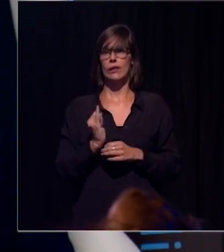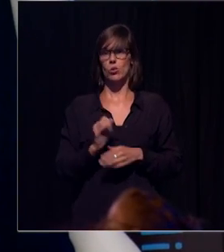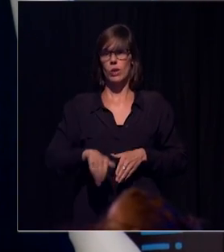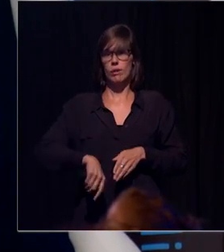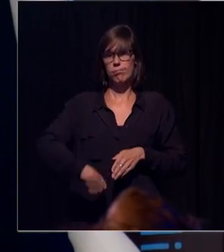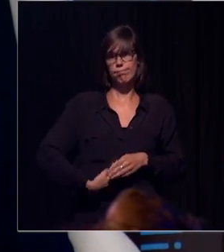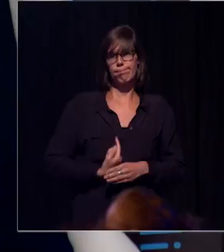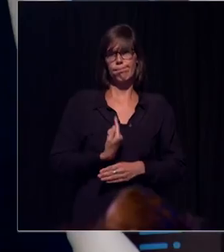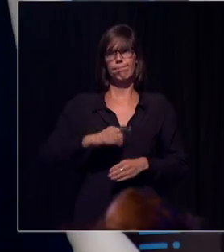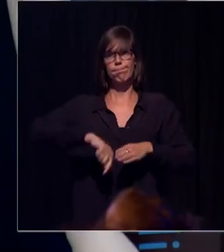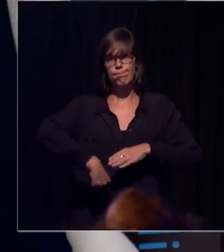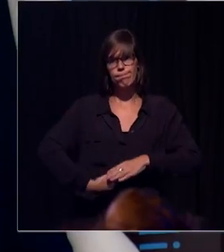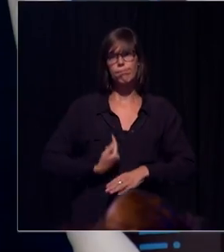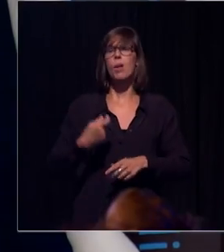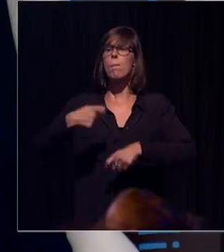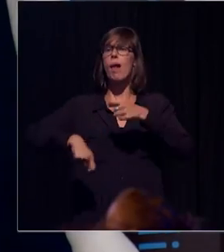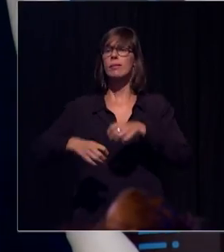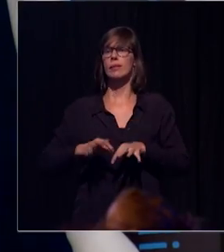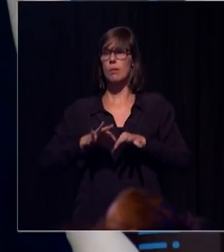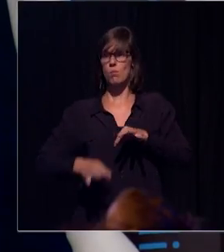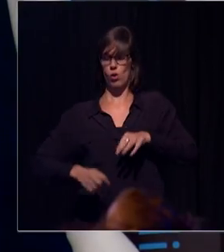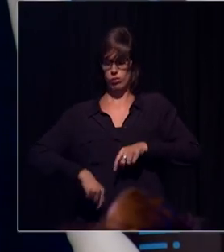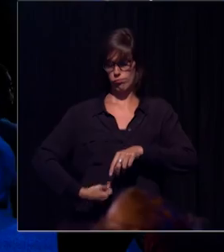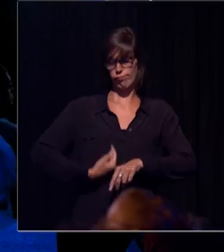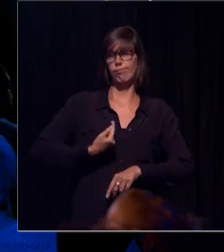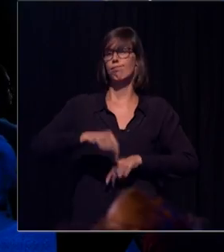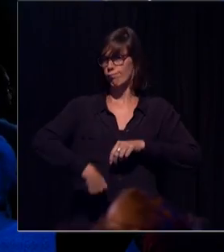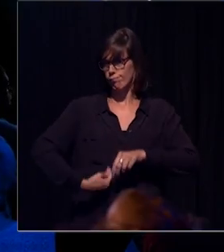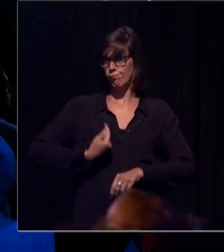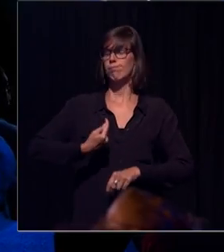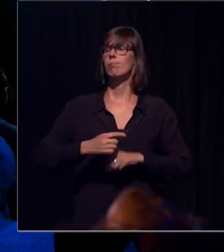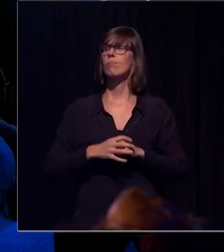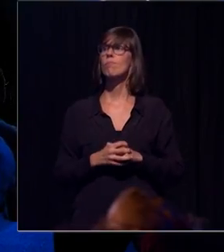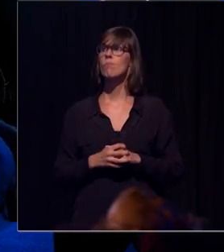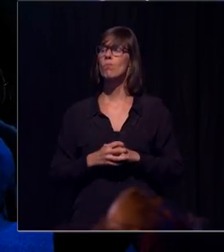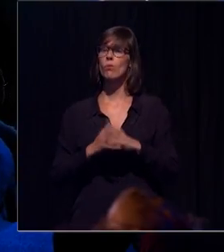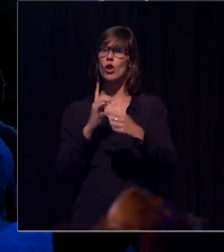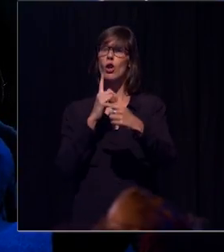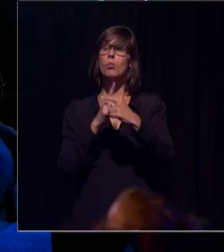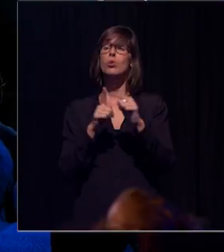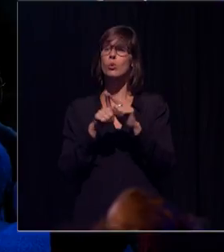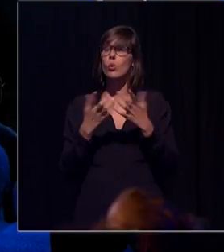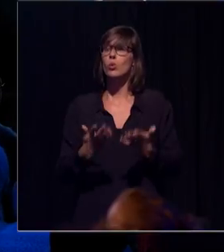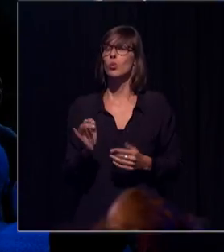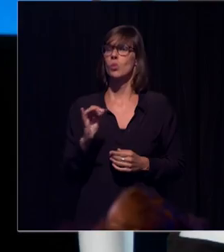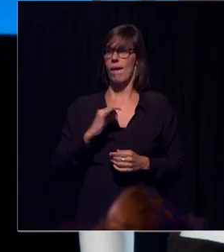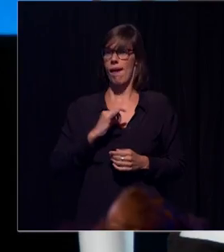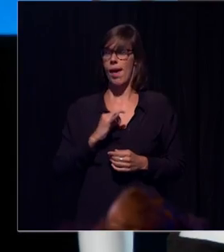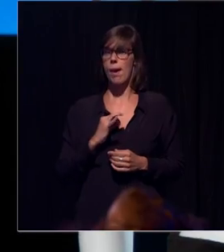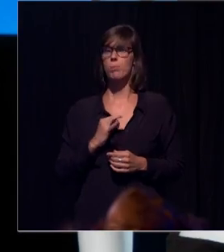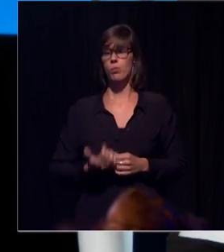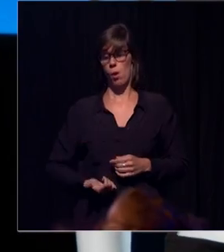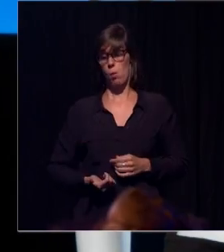geautomatiseerd systeem dat continu insuline onder de huid gaat geven via een plastic kathetertje.